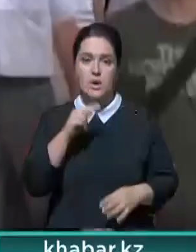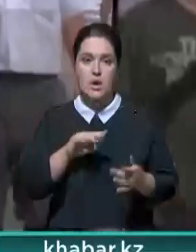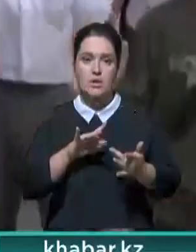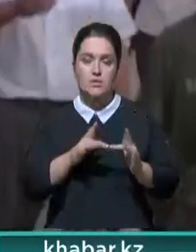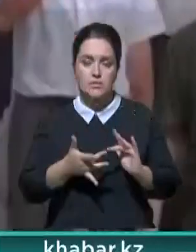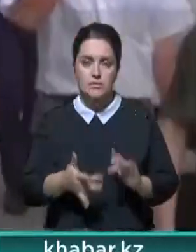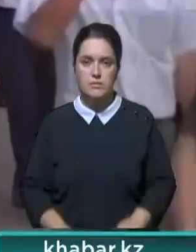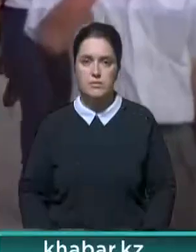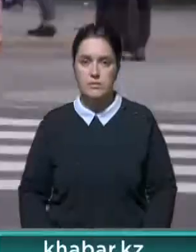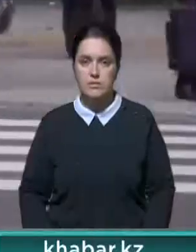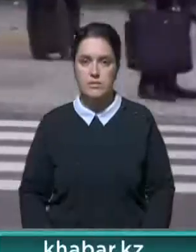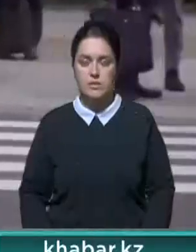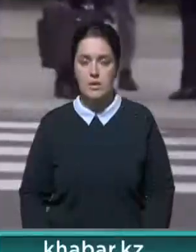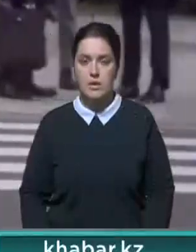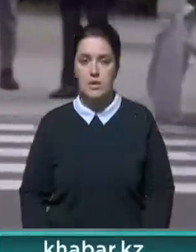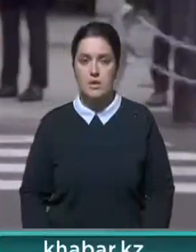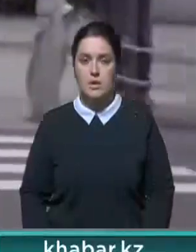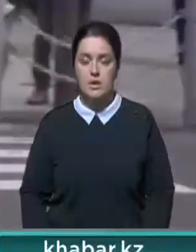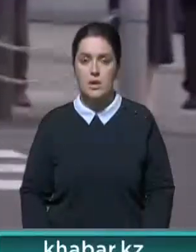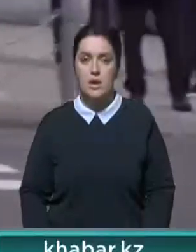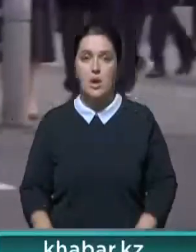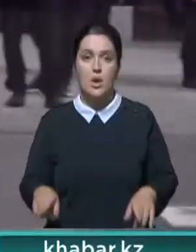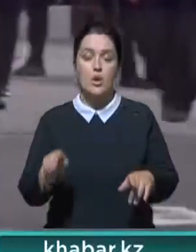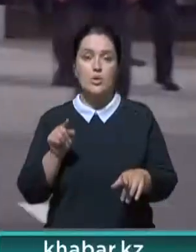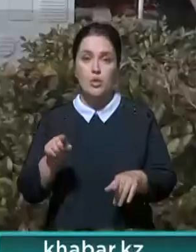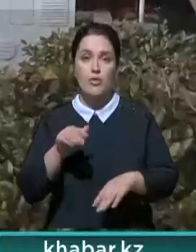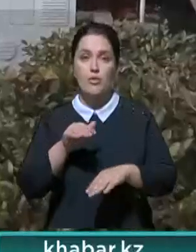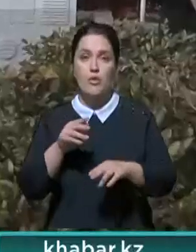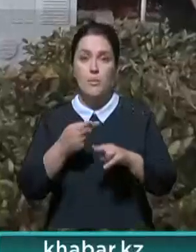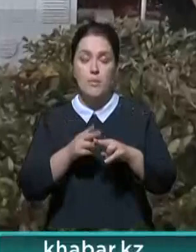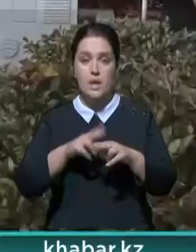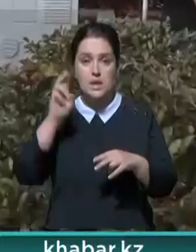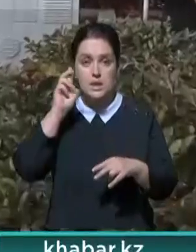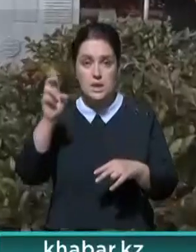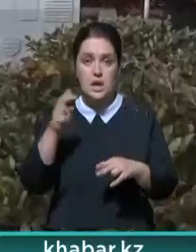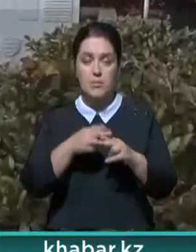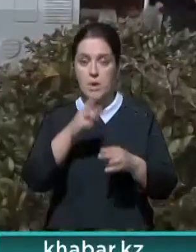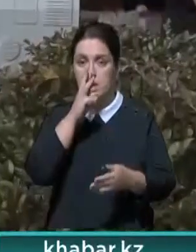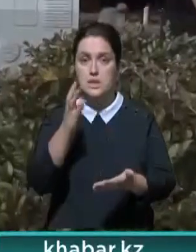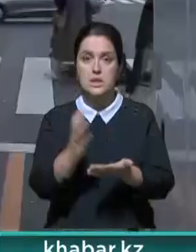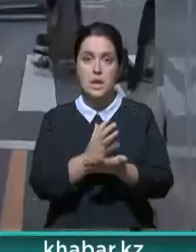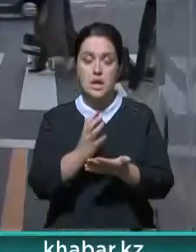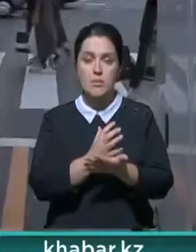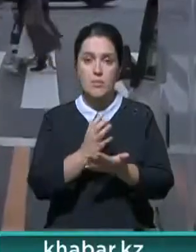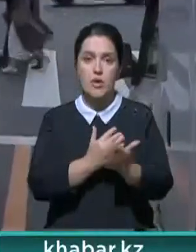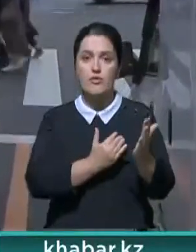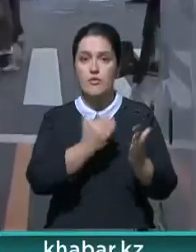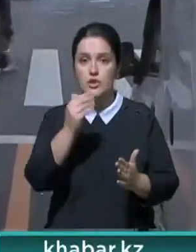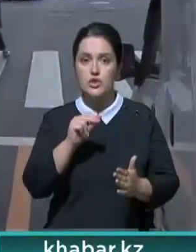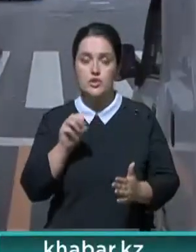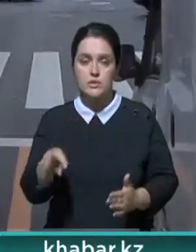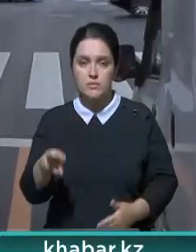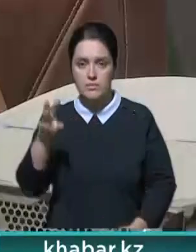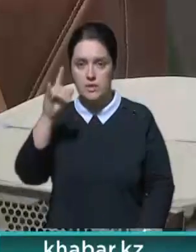интернета соответствующее. Но тут нужно учитывать и тот факт, что в этих странах минимальная заработная плата значительно выше